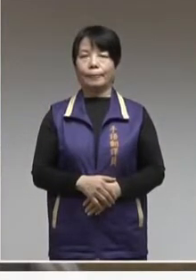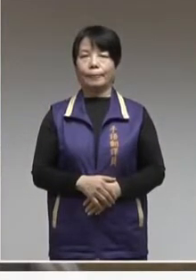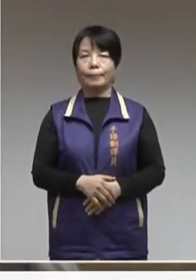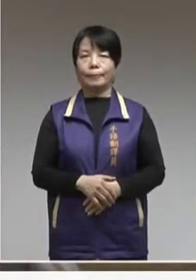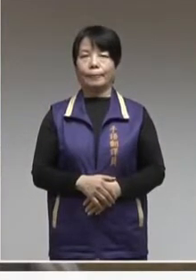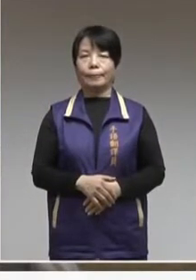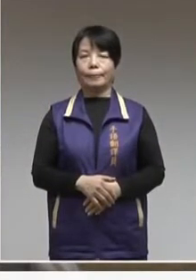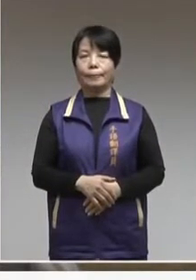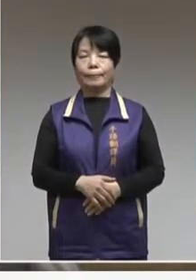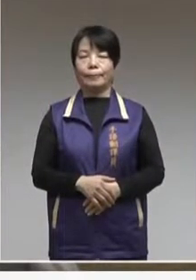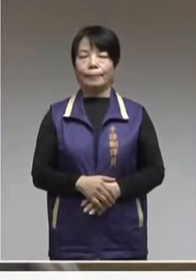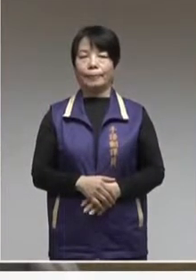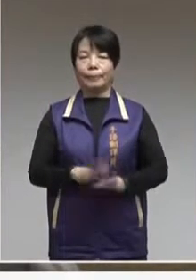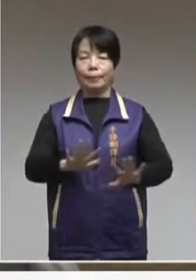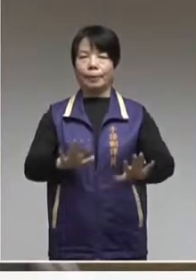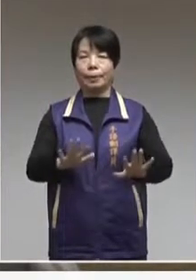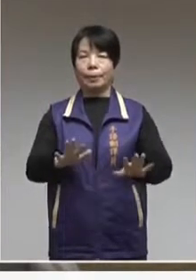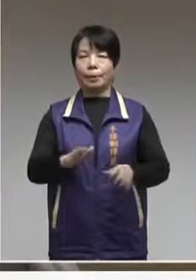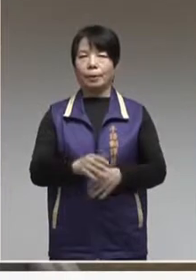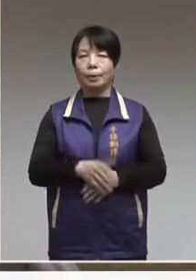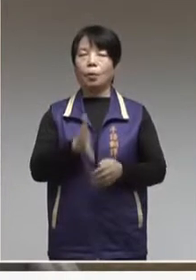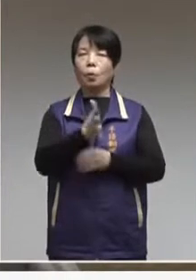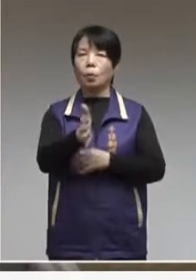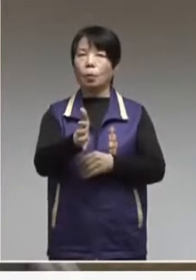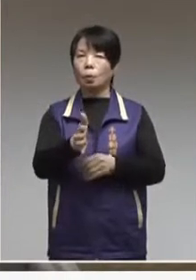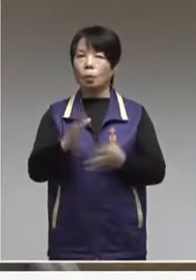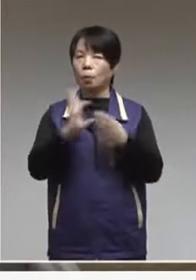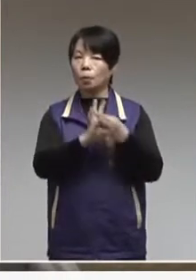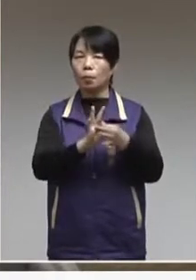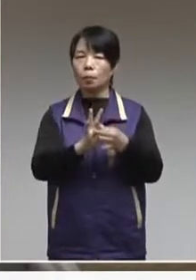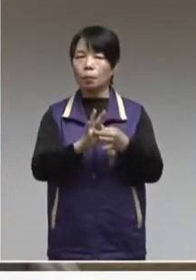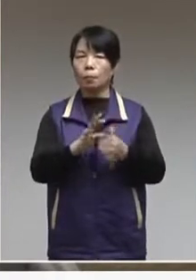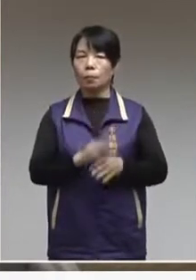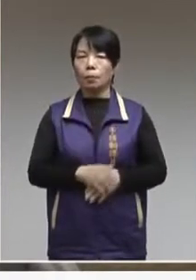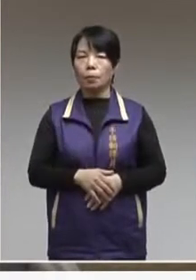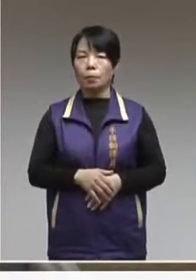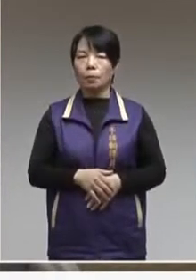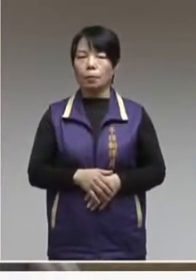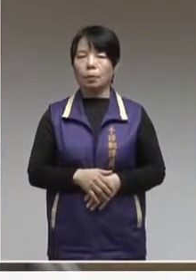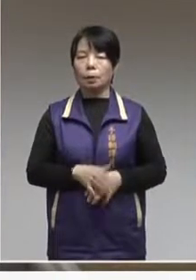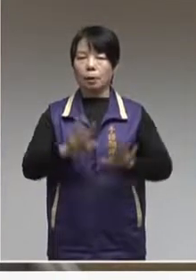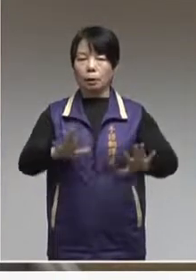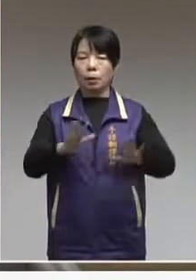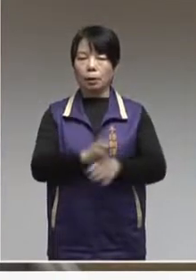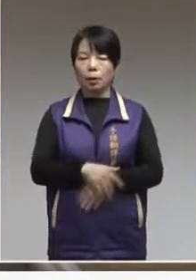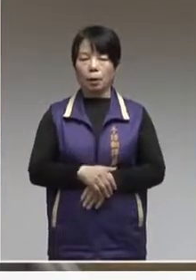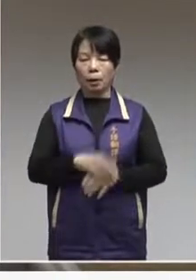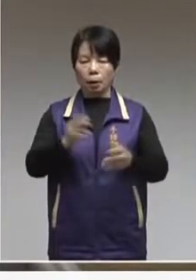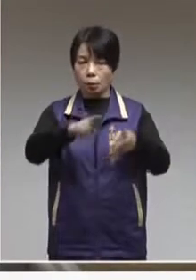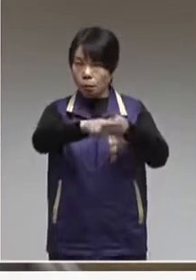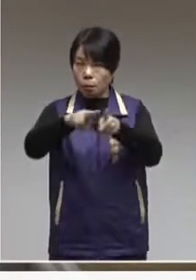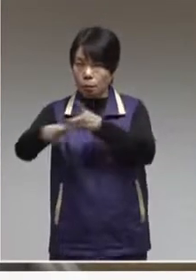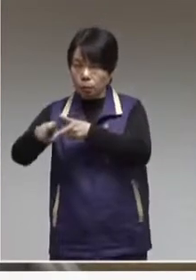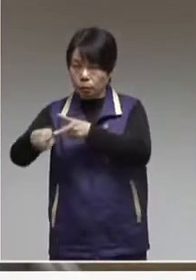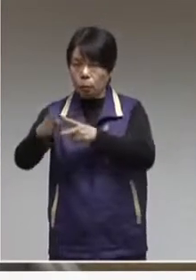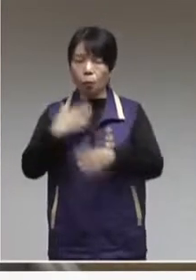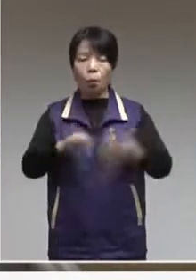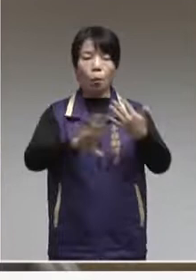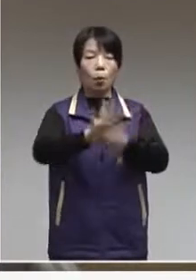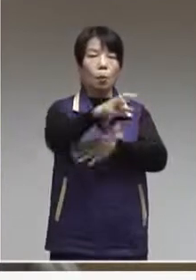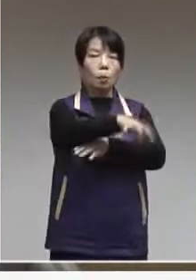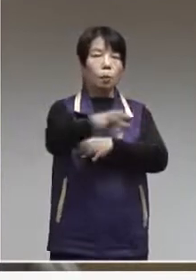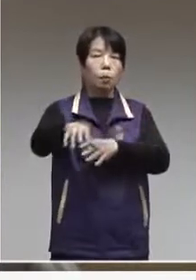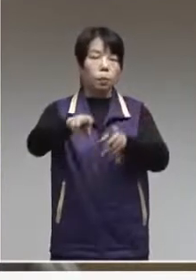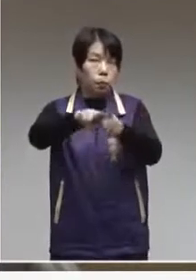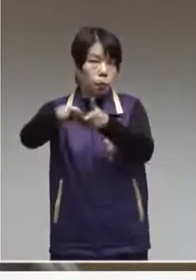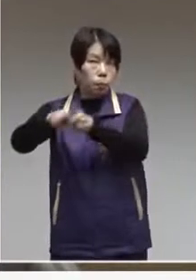不好？来， 好，联合报提问，就是有关于那个市长所提到的这个细胞简讯的部分，如果是在外县市收到